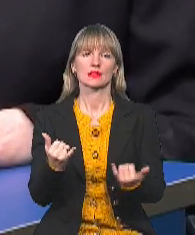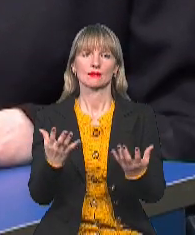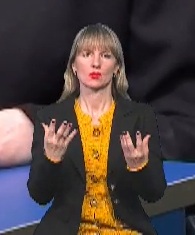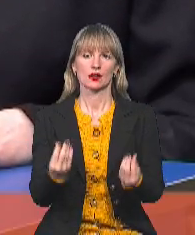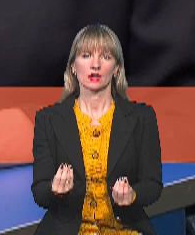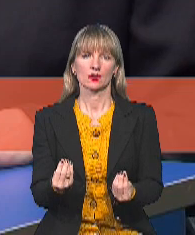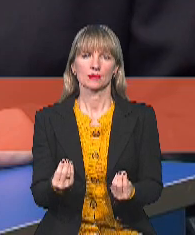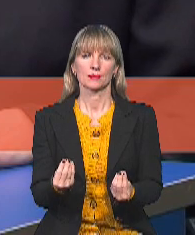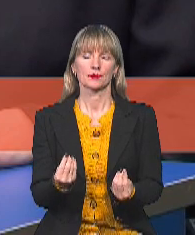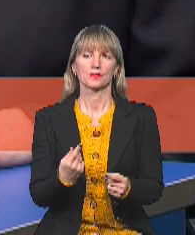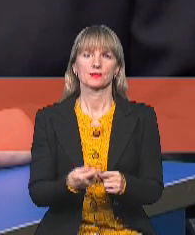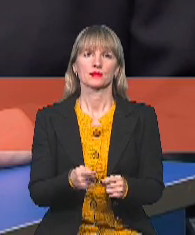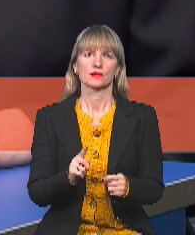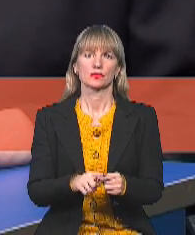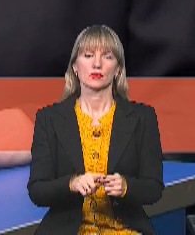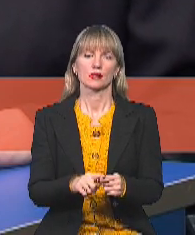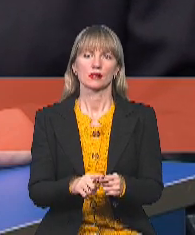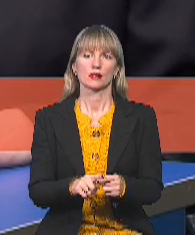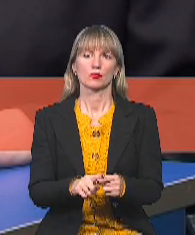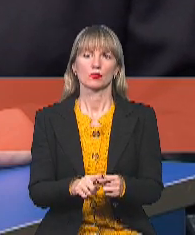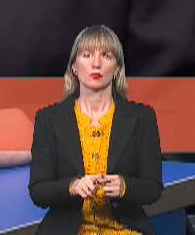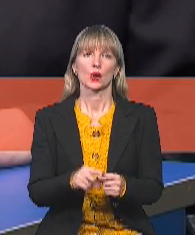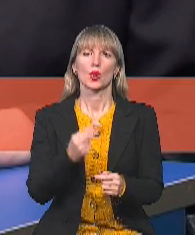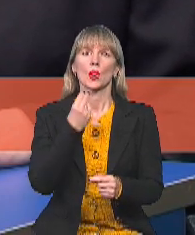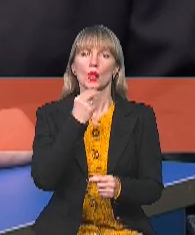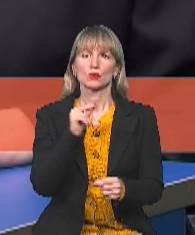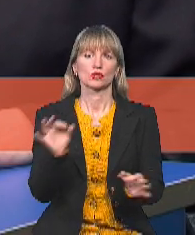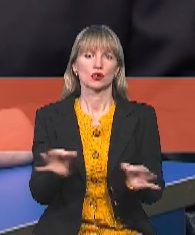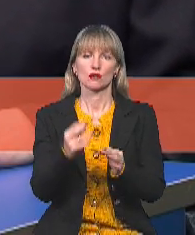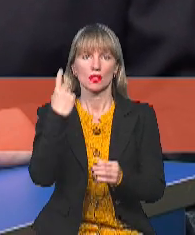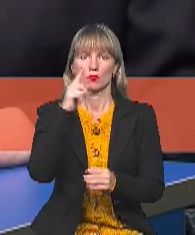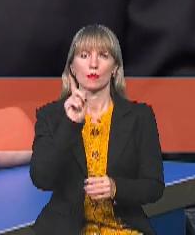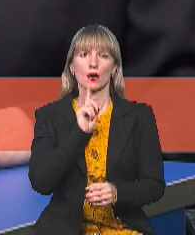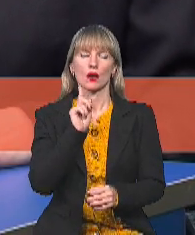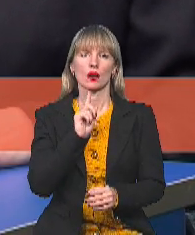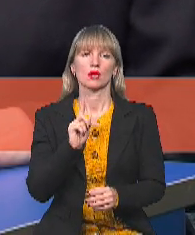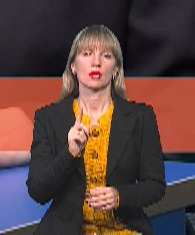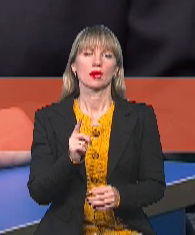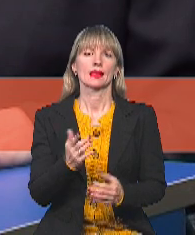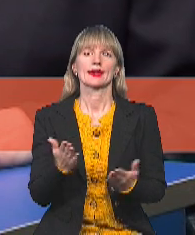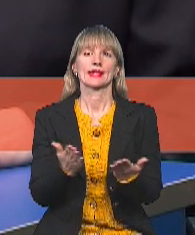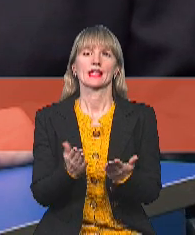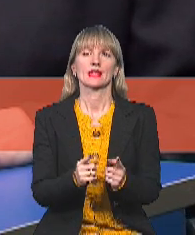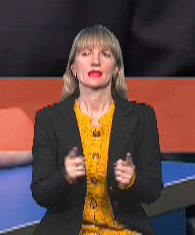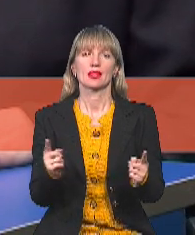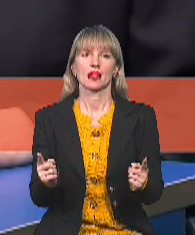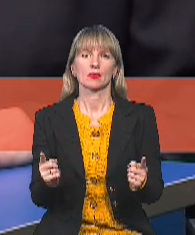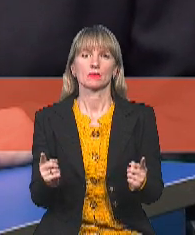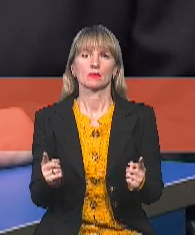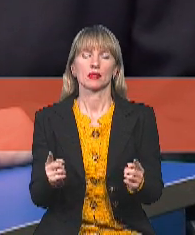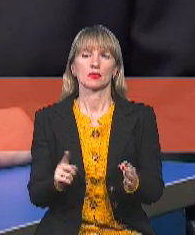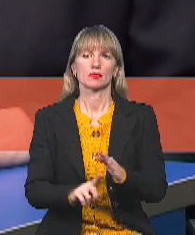тому, ну, краще нічого не придумали поки. Які терміни введення